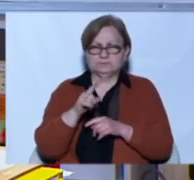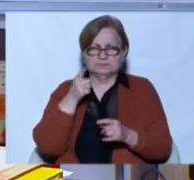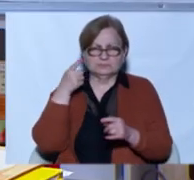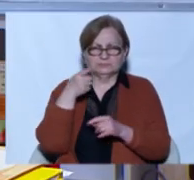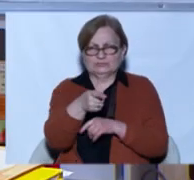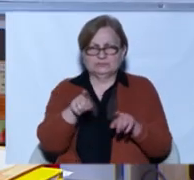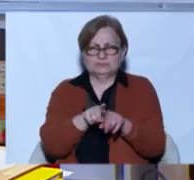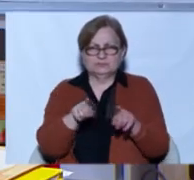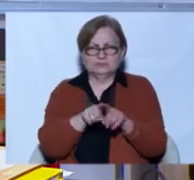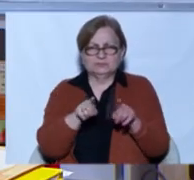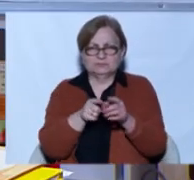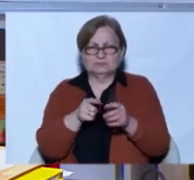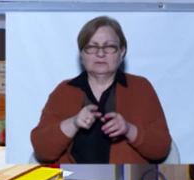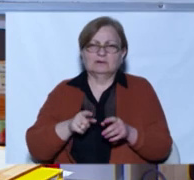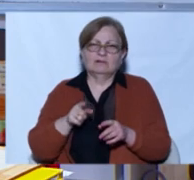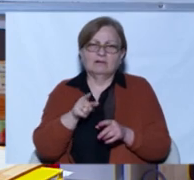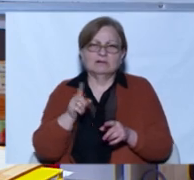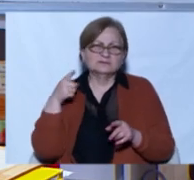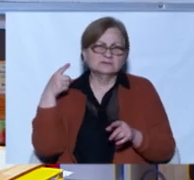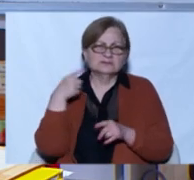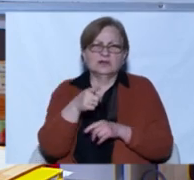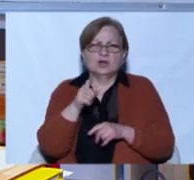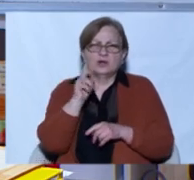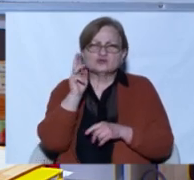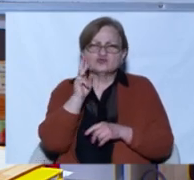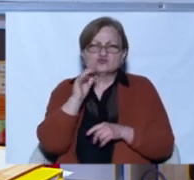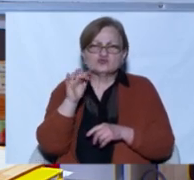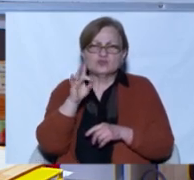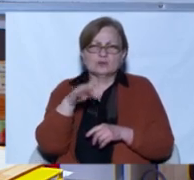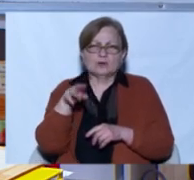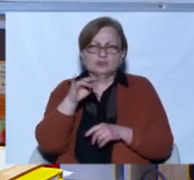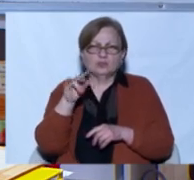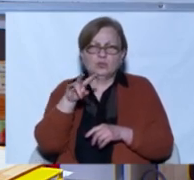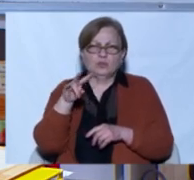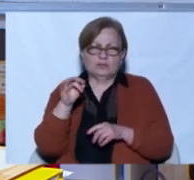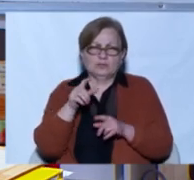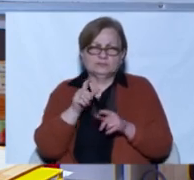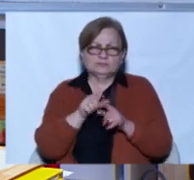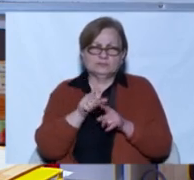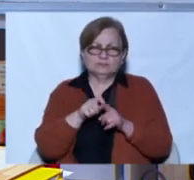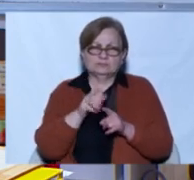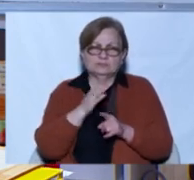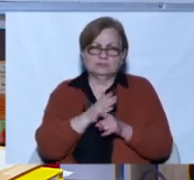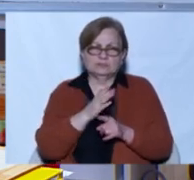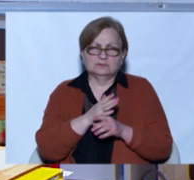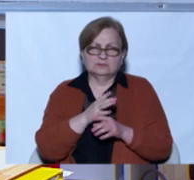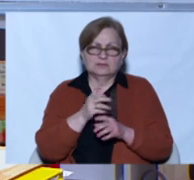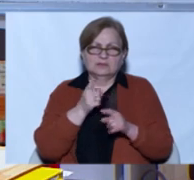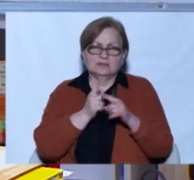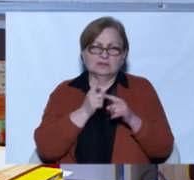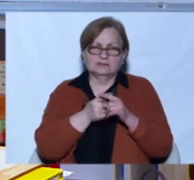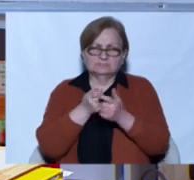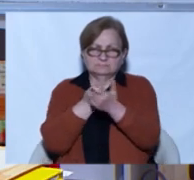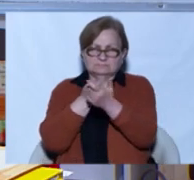შურდულივით გამოფრინდებოდა. იცი თუ არა რას ნიშნავს შურდული დაფაზეც წერია. შურდული ქვის